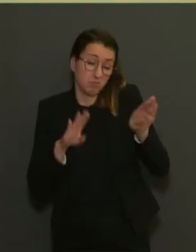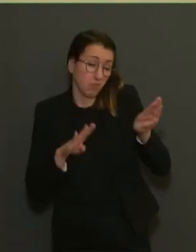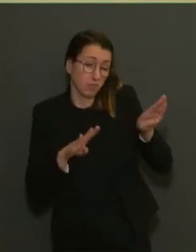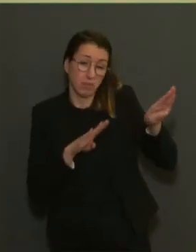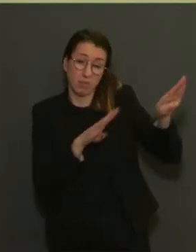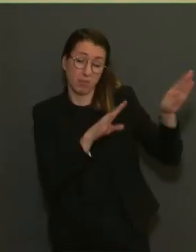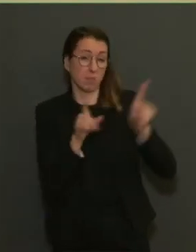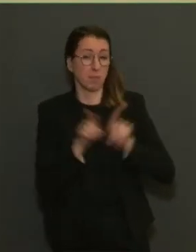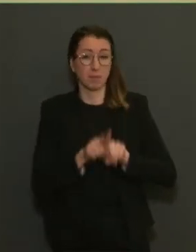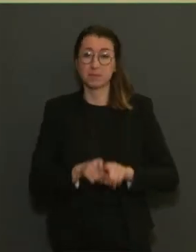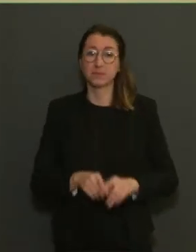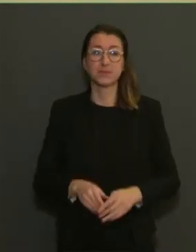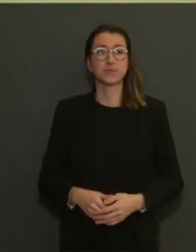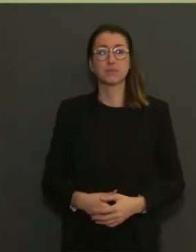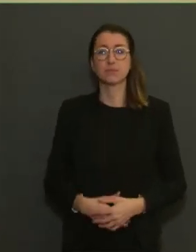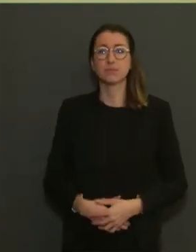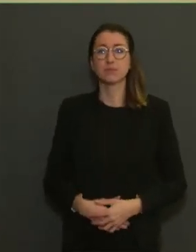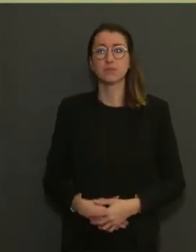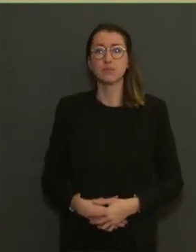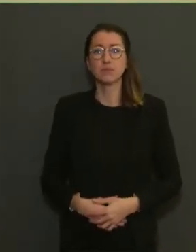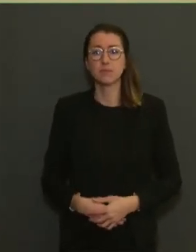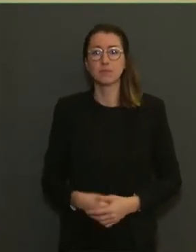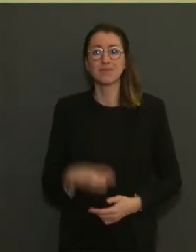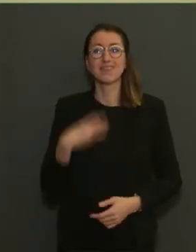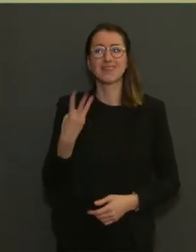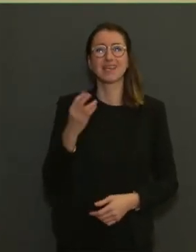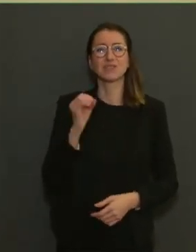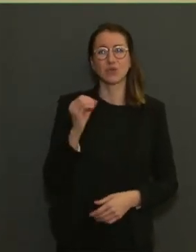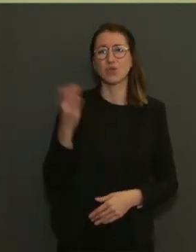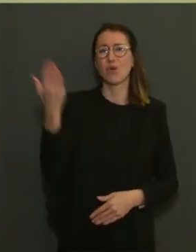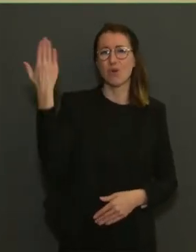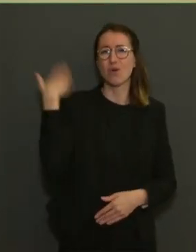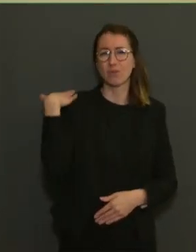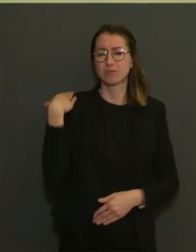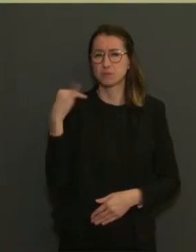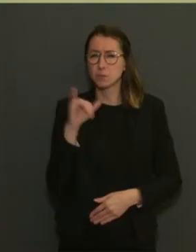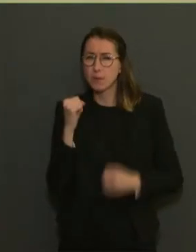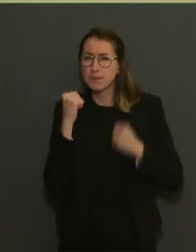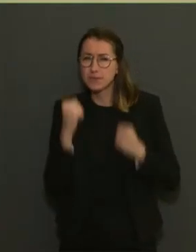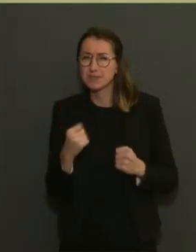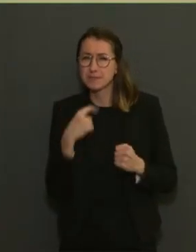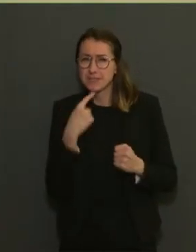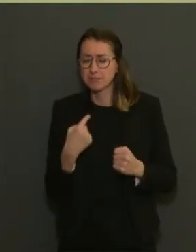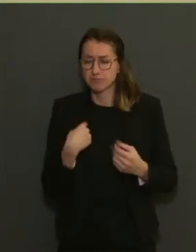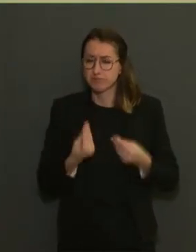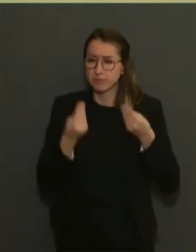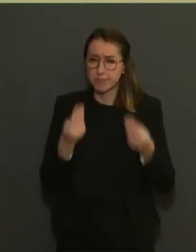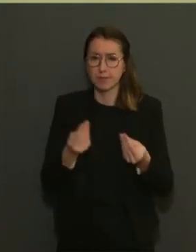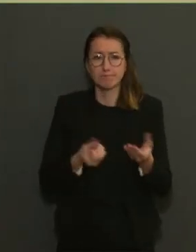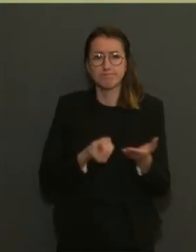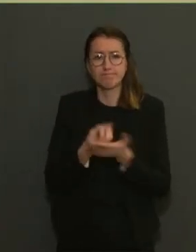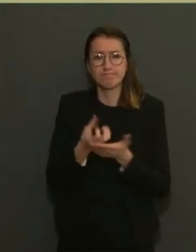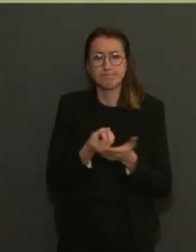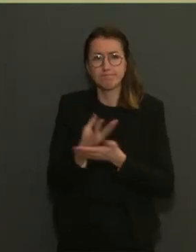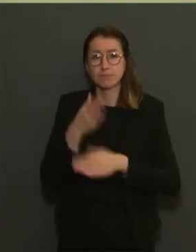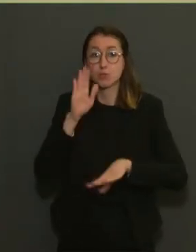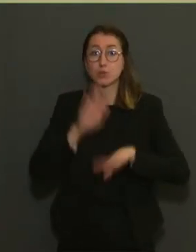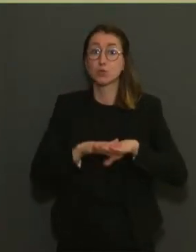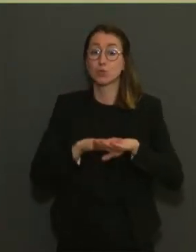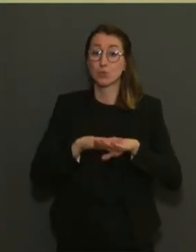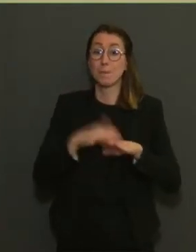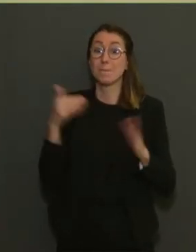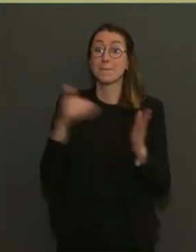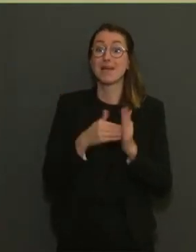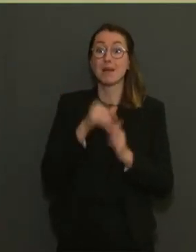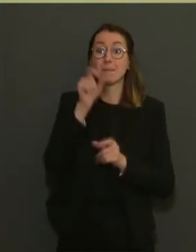situation au 13 octobre, que peut-on dire ? Je vais vous donner les chiffres pour 1000 résidents dans les différentes